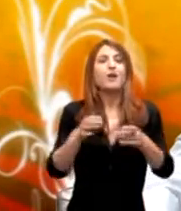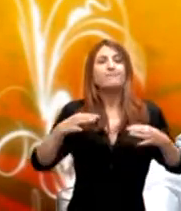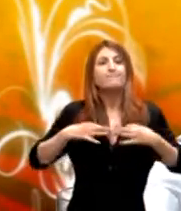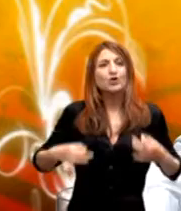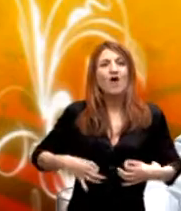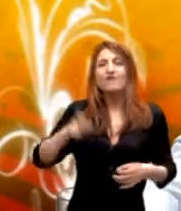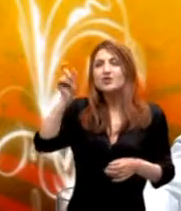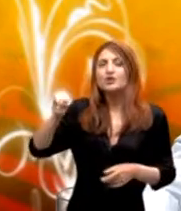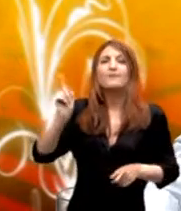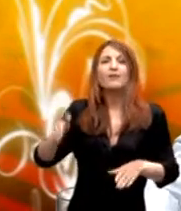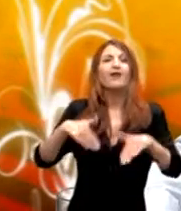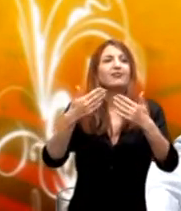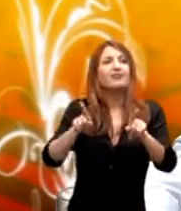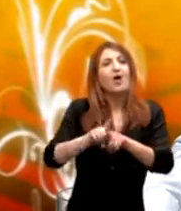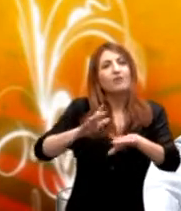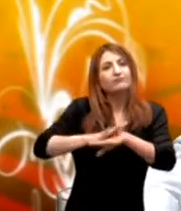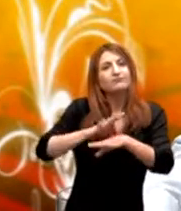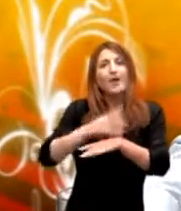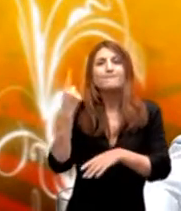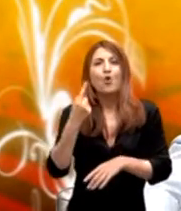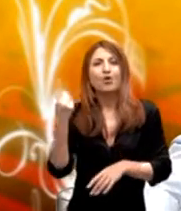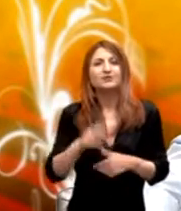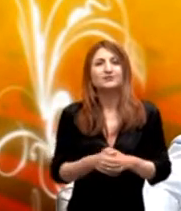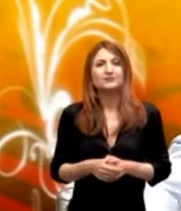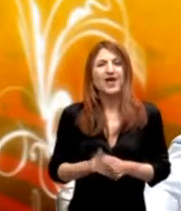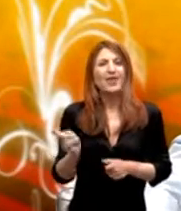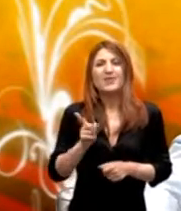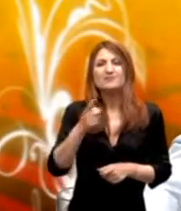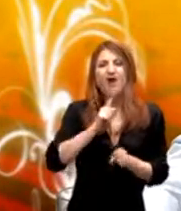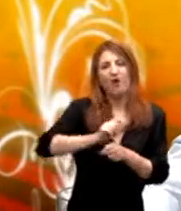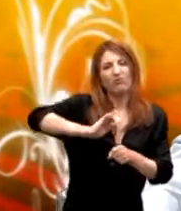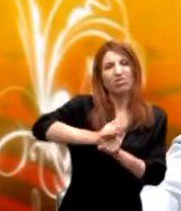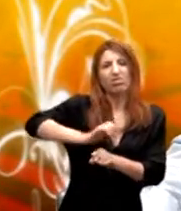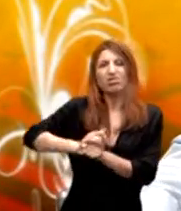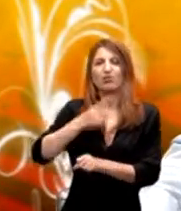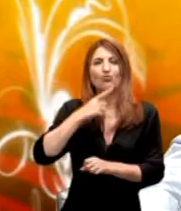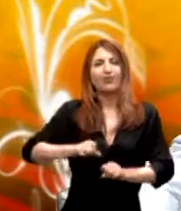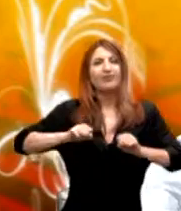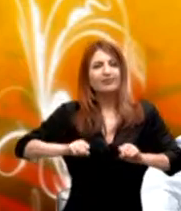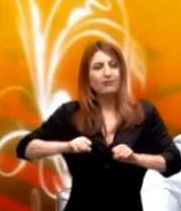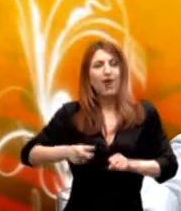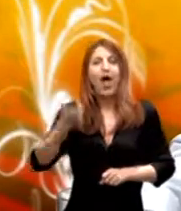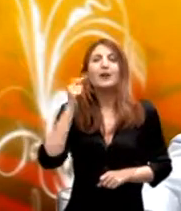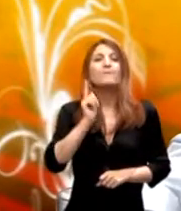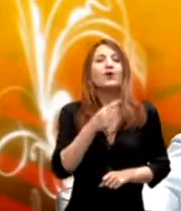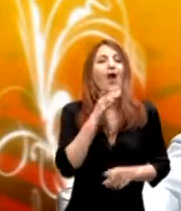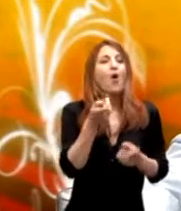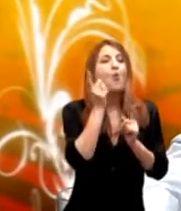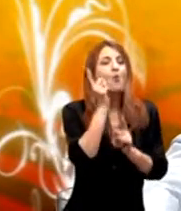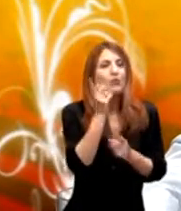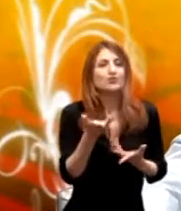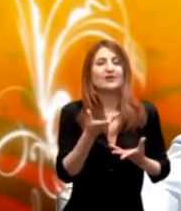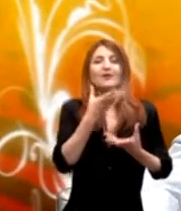profesor isto mora motivirati. Ne smije mobingirati debelo, ali ih mora upozoriti, mora na